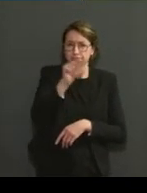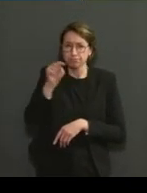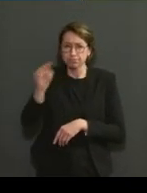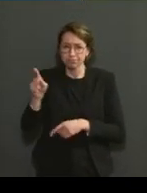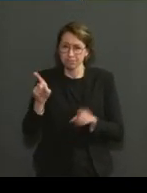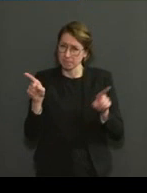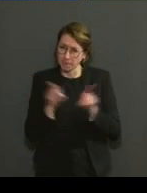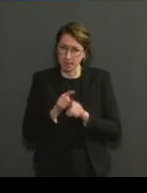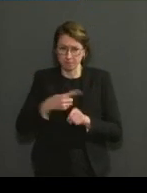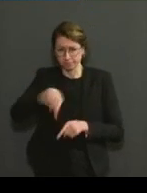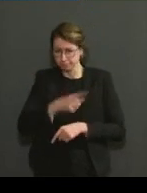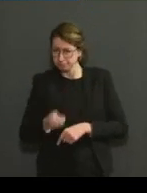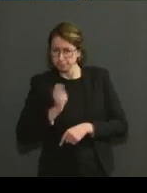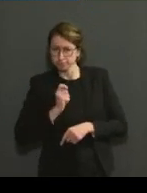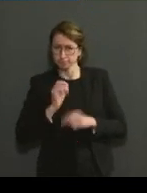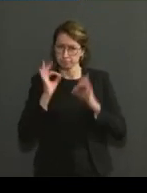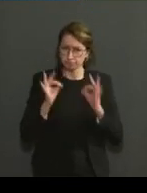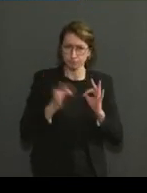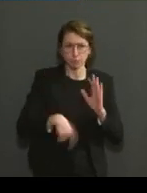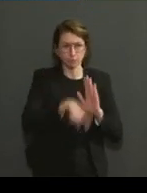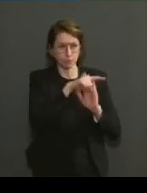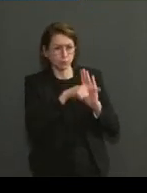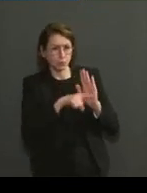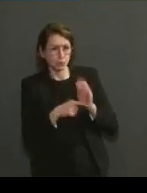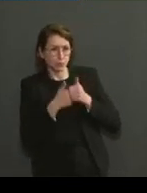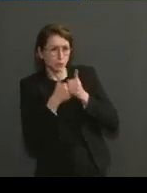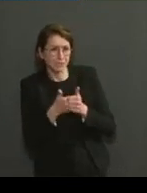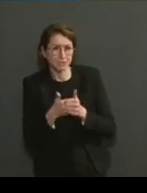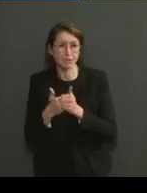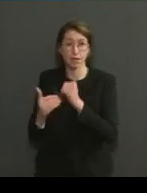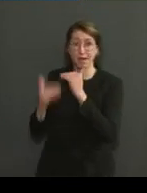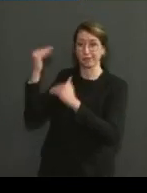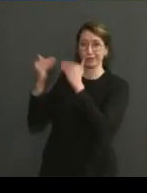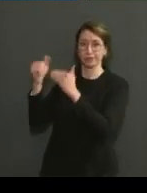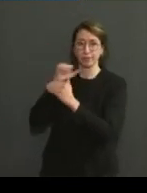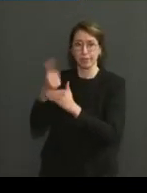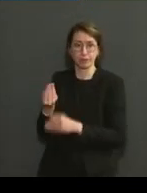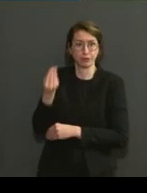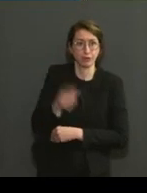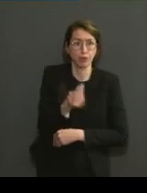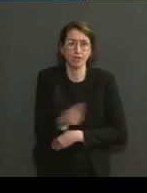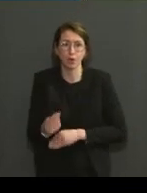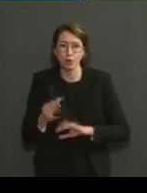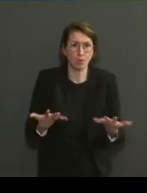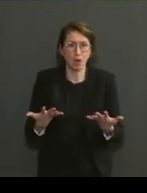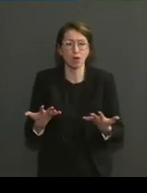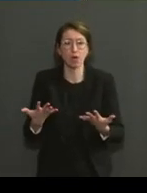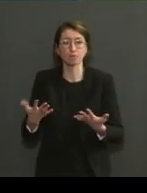transmission, et entre autres des enfants vers les adultes, sont bien prises de manière à ce que cet impact soit réduit au